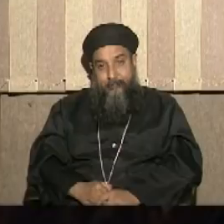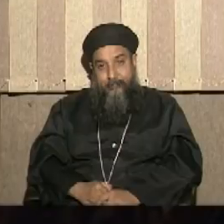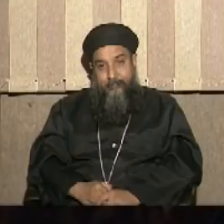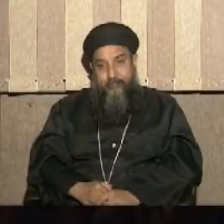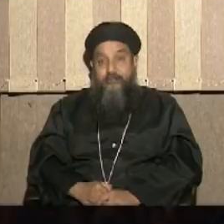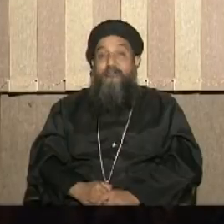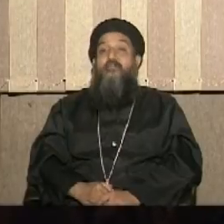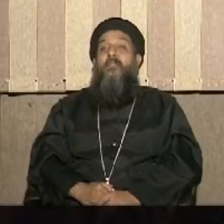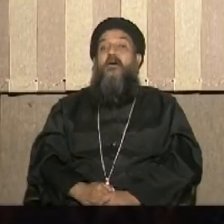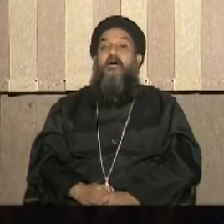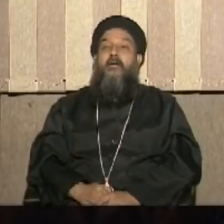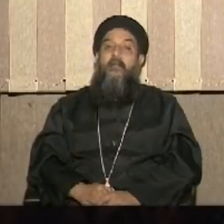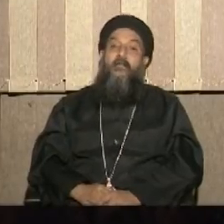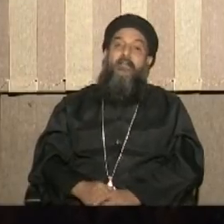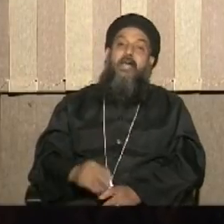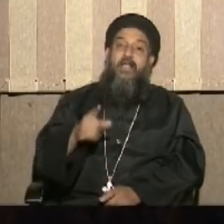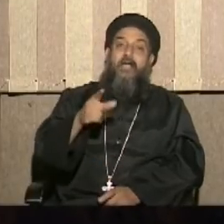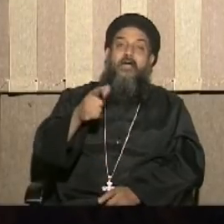السماء ماكسيموس